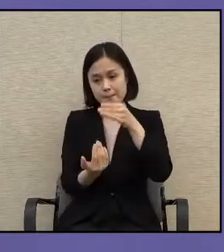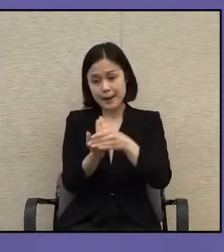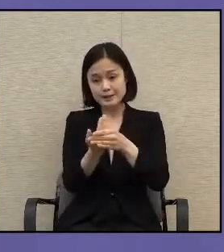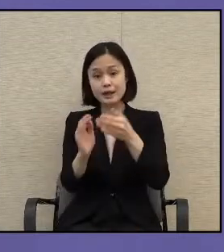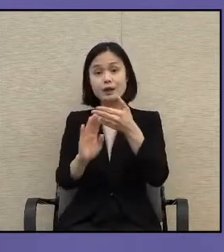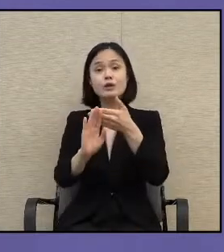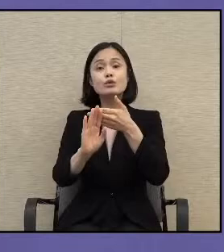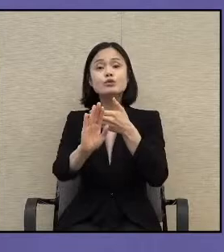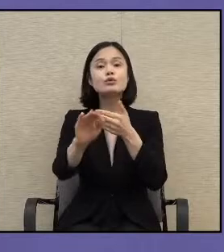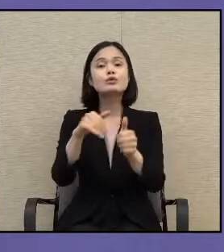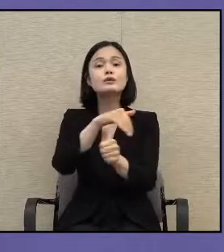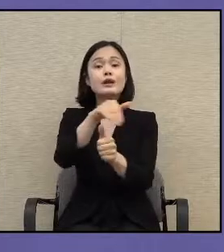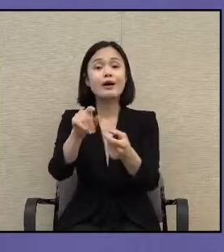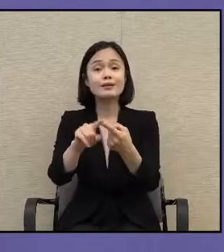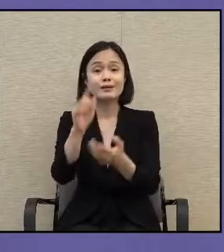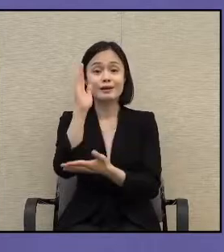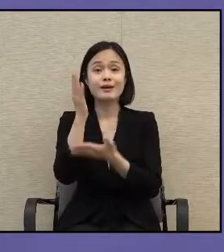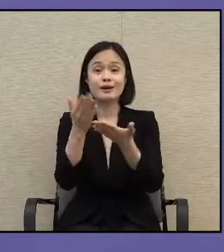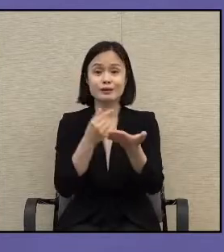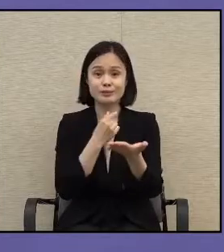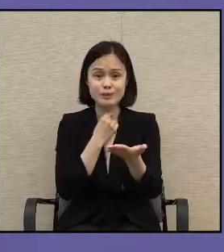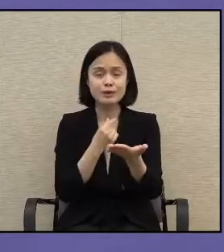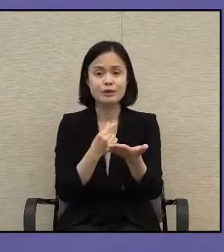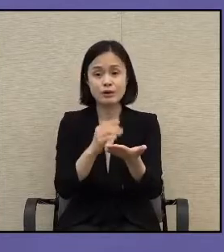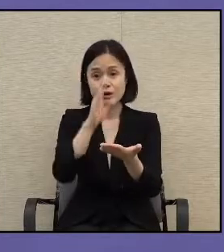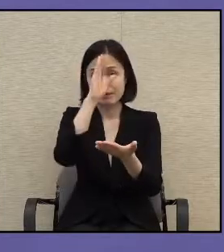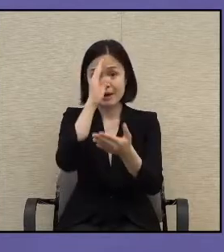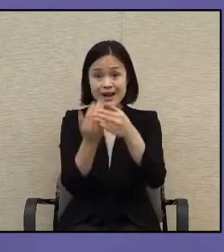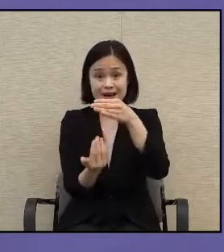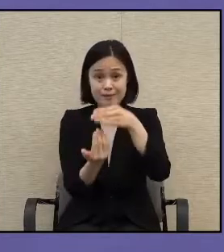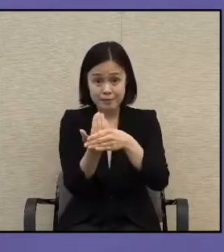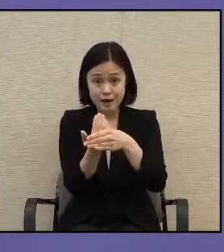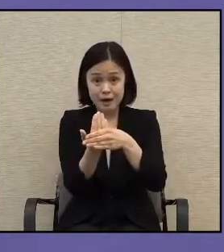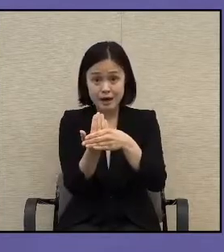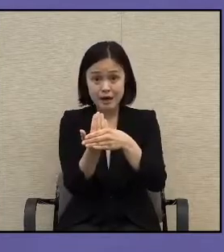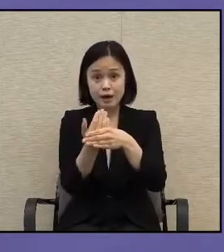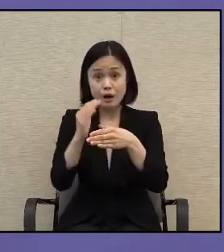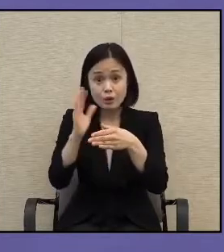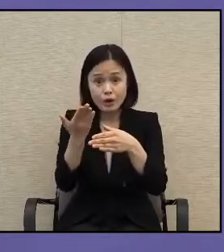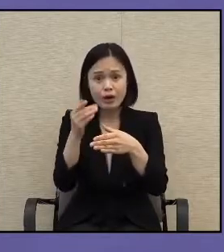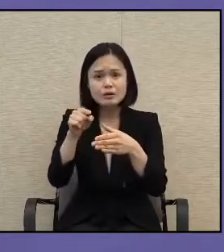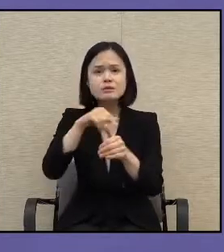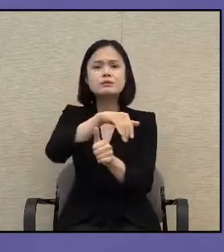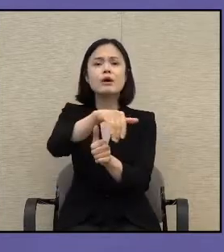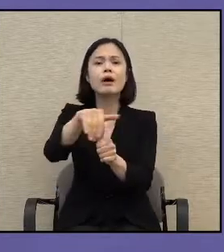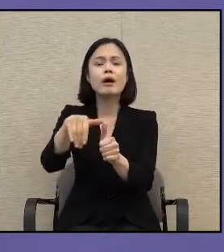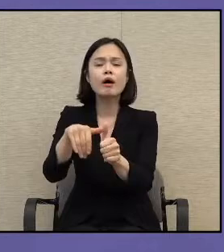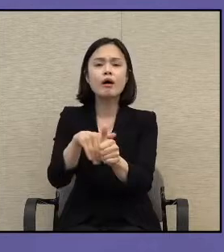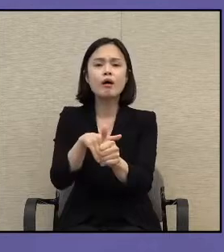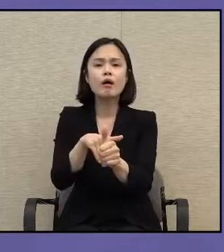발생하고 나면 우리가 예측하는 방향대로 이렇게 이제